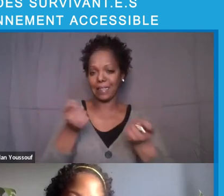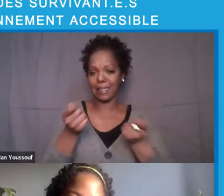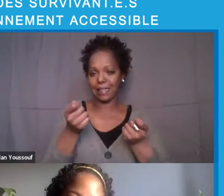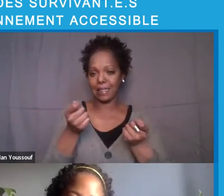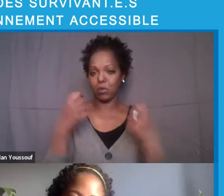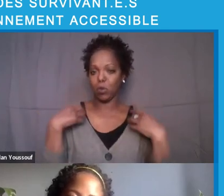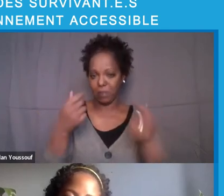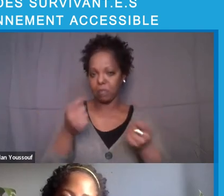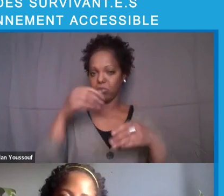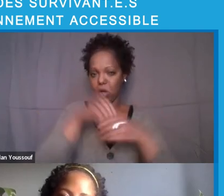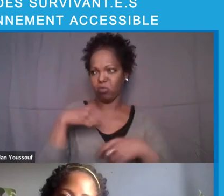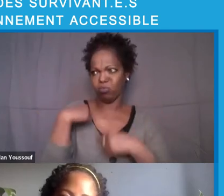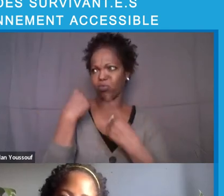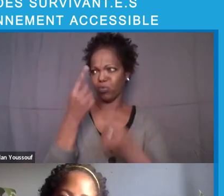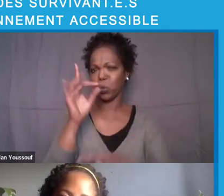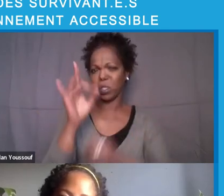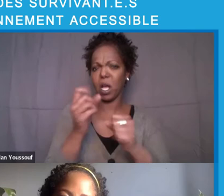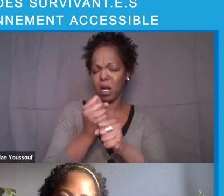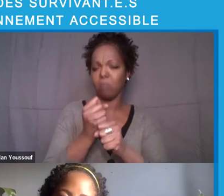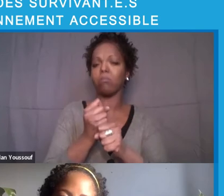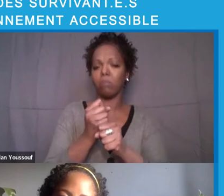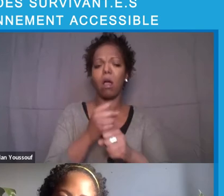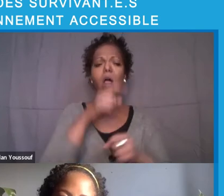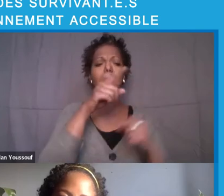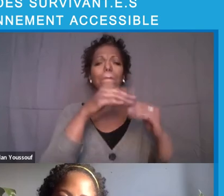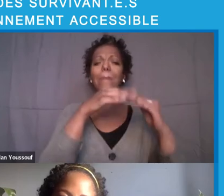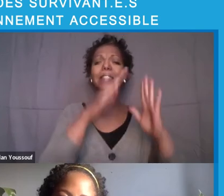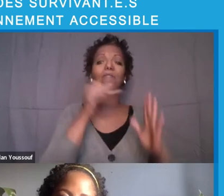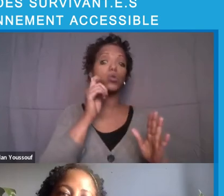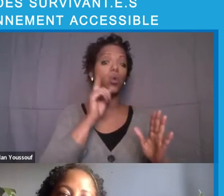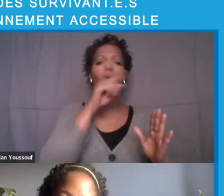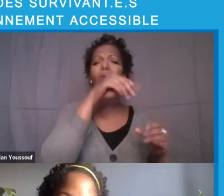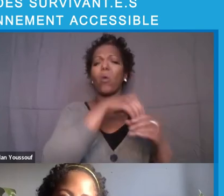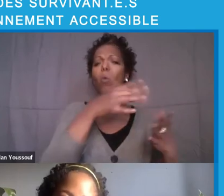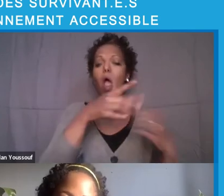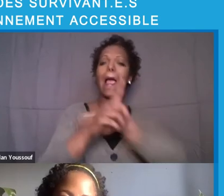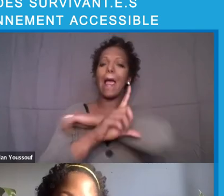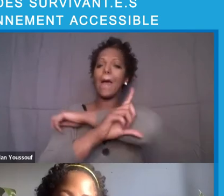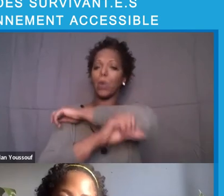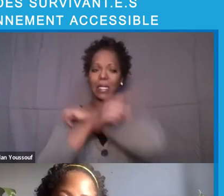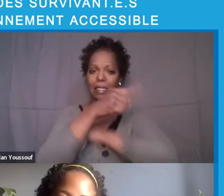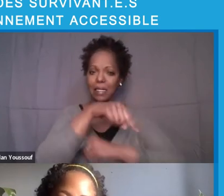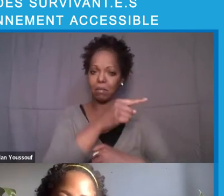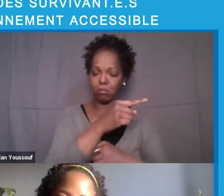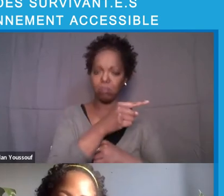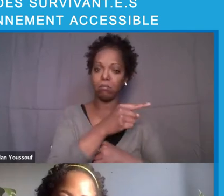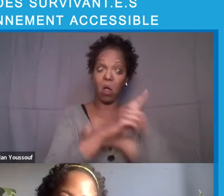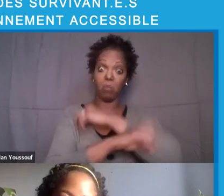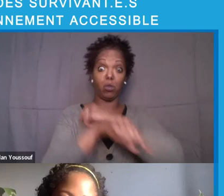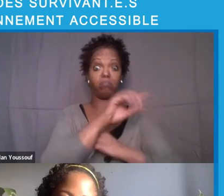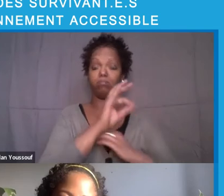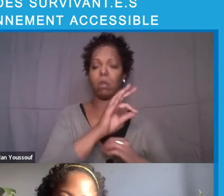déjà dans le conseil d'administration depuis quand même 8 ans, la Maison des femmes